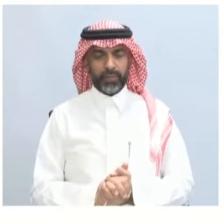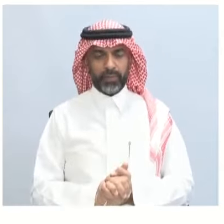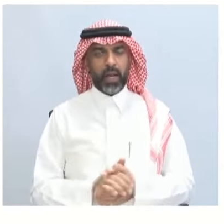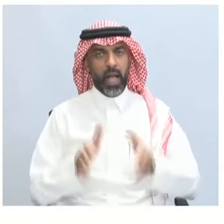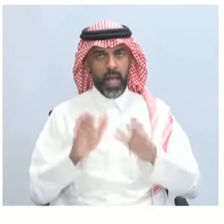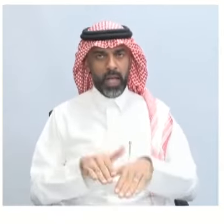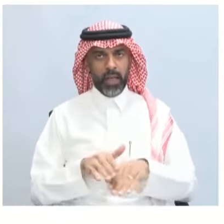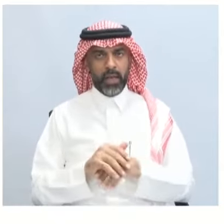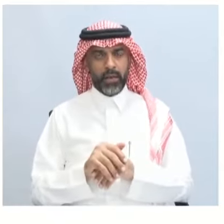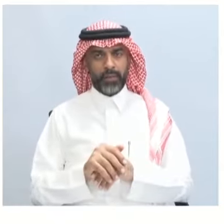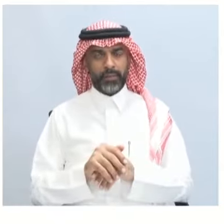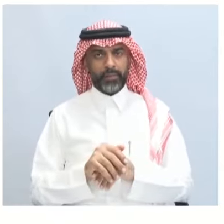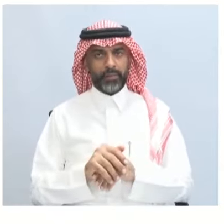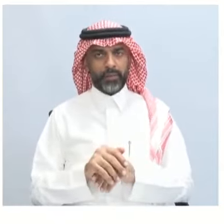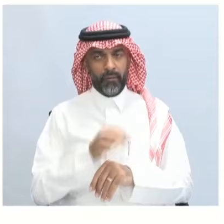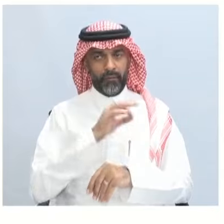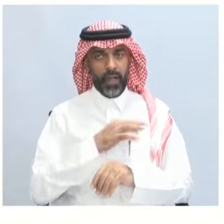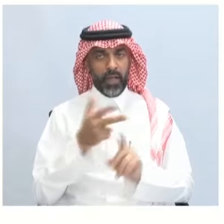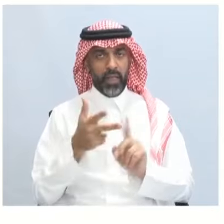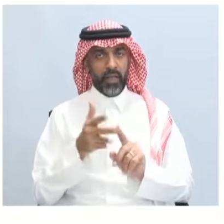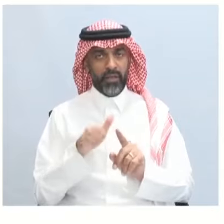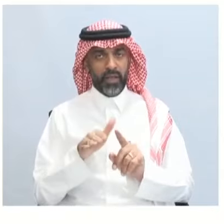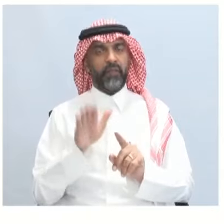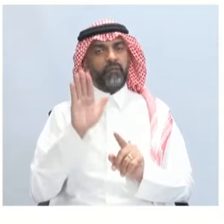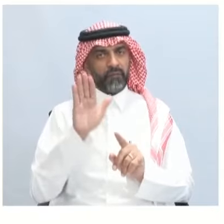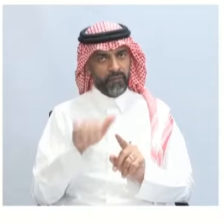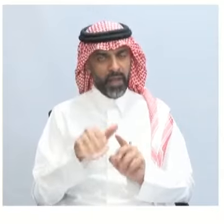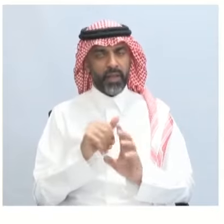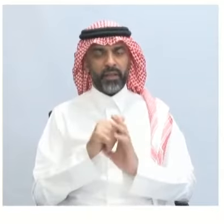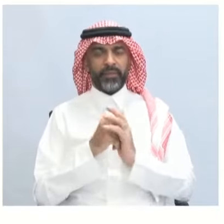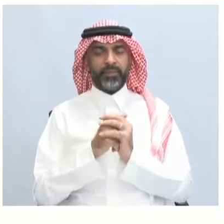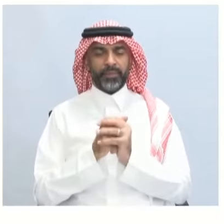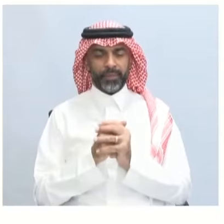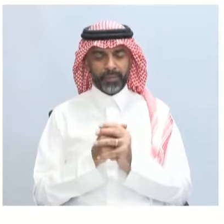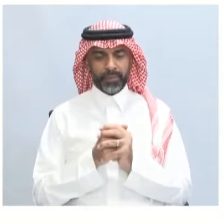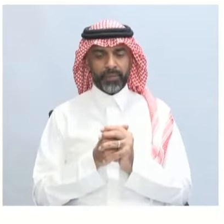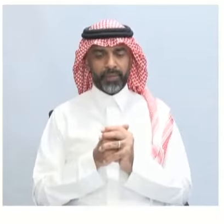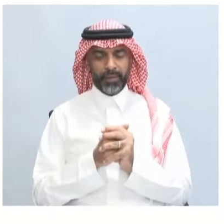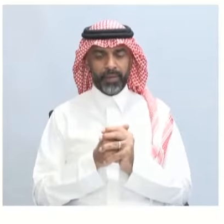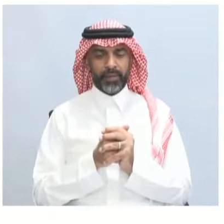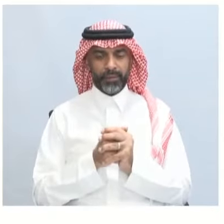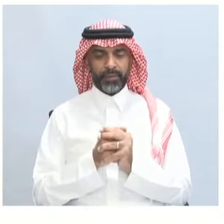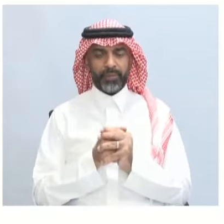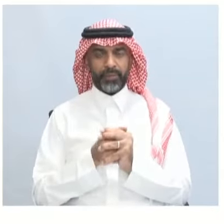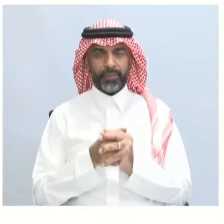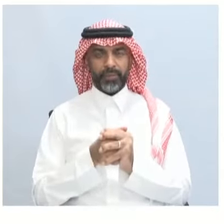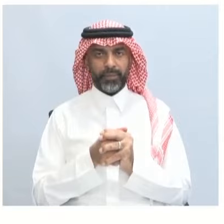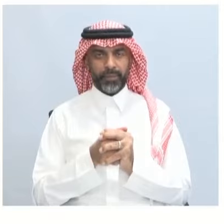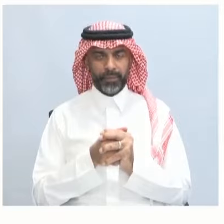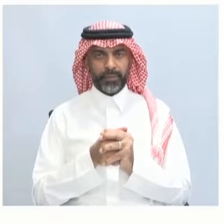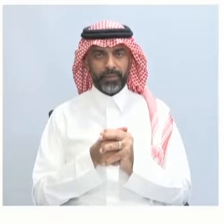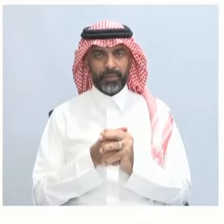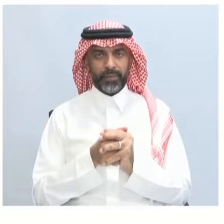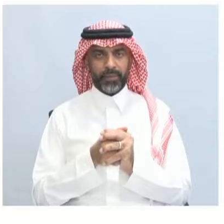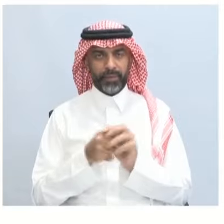ايضا يوجد اثر اخر ونتيجه اخرى تتحقق للمجتمع حينما يحقق التوحيد ما هو ما هي هذه النتيجه